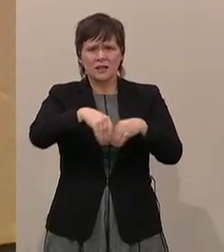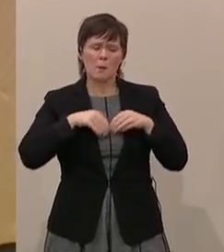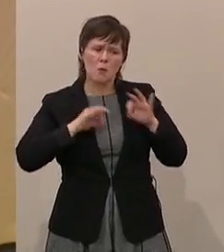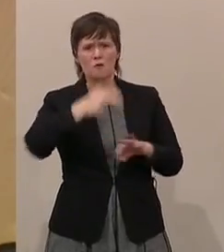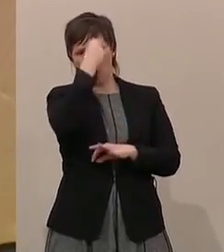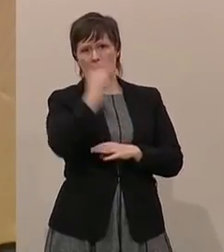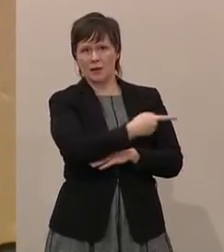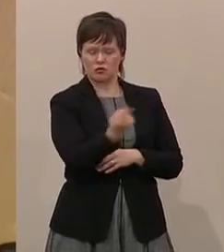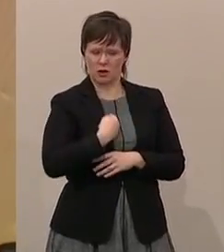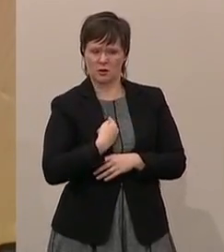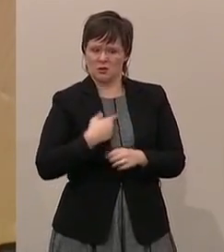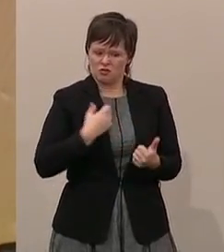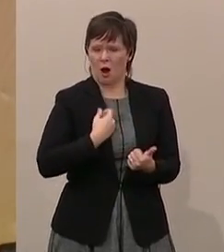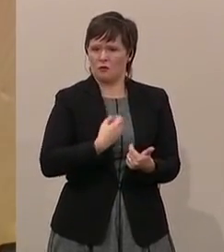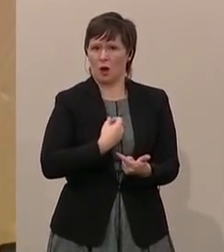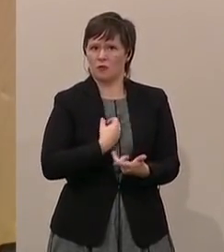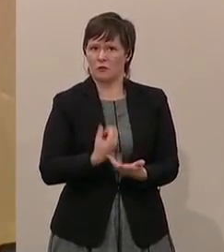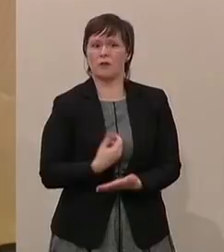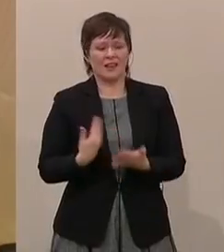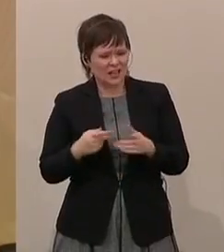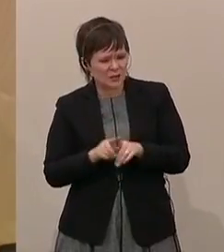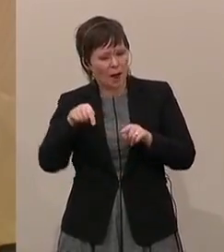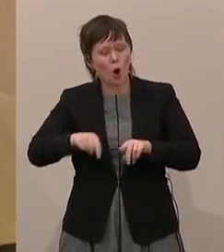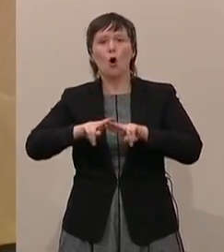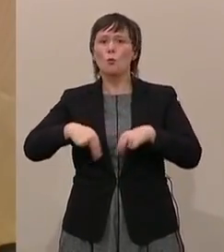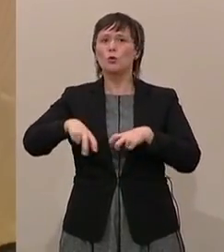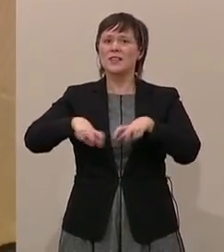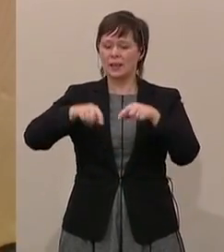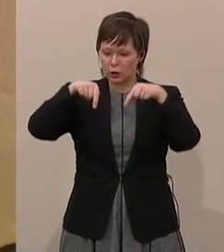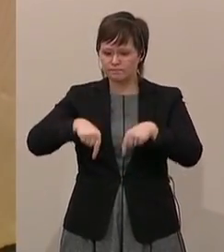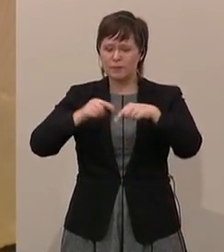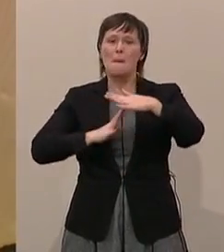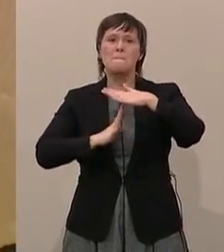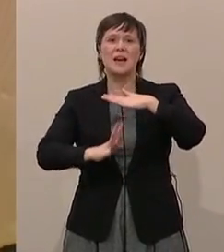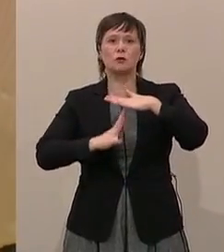nicht zuletzt hat auch diese Bundesregierung den Migrationspakt abgelehnt. Ein